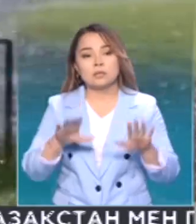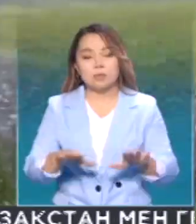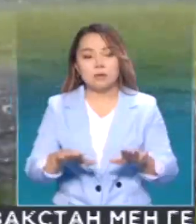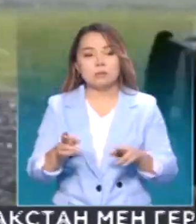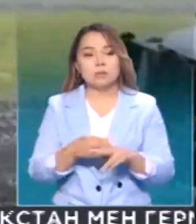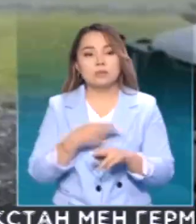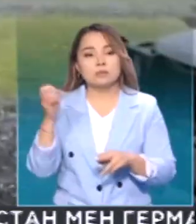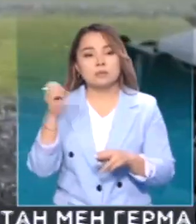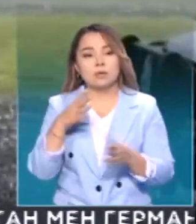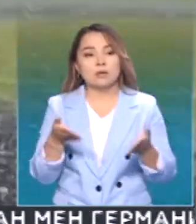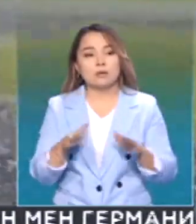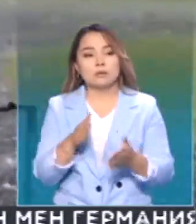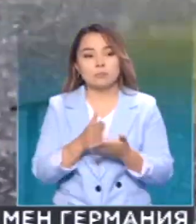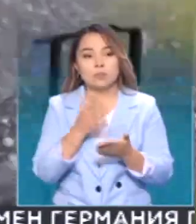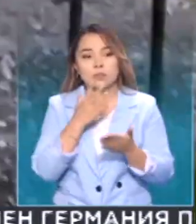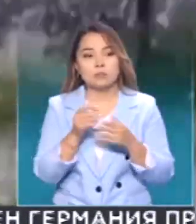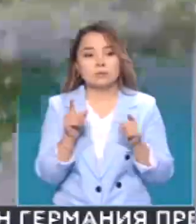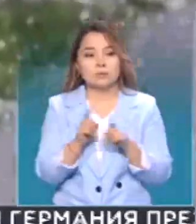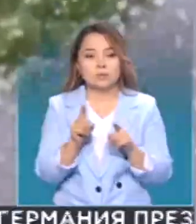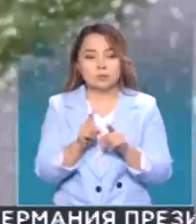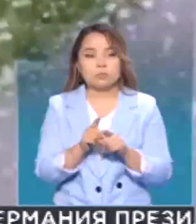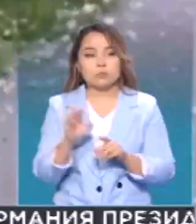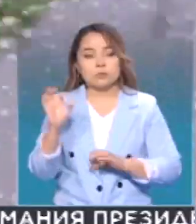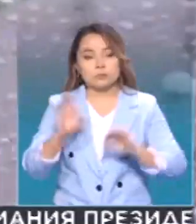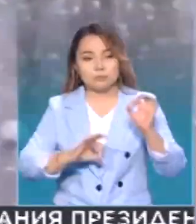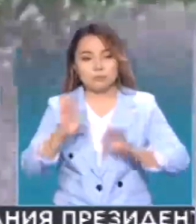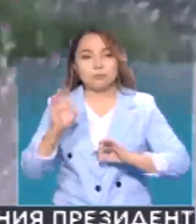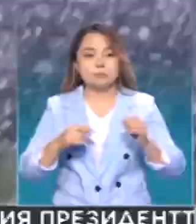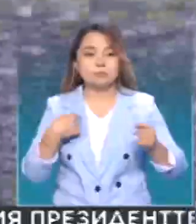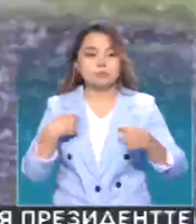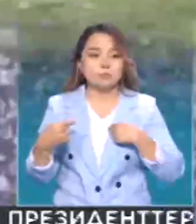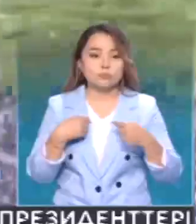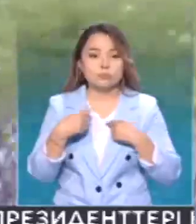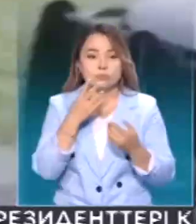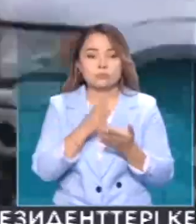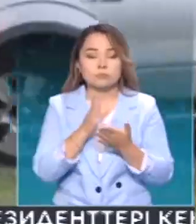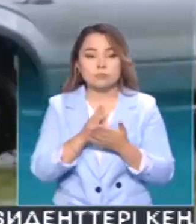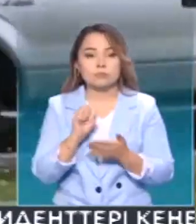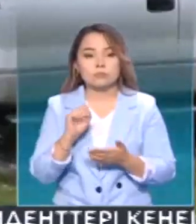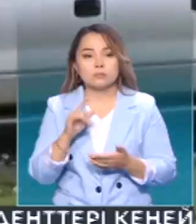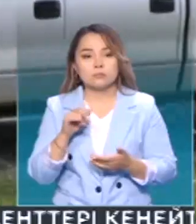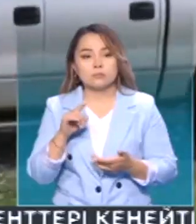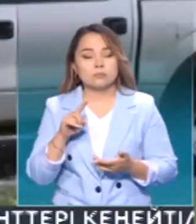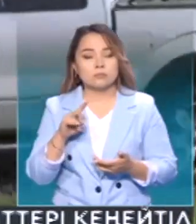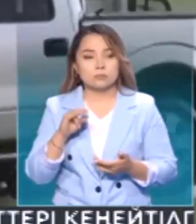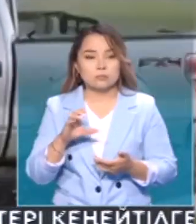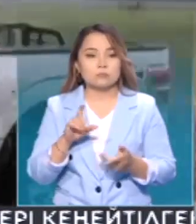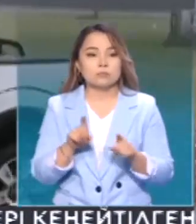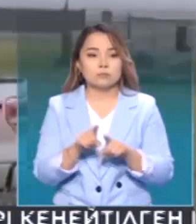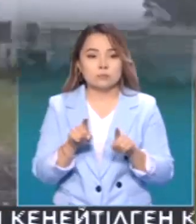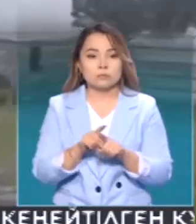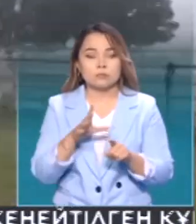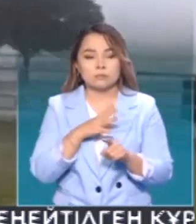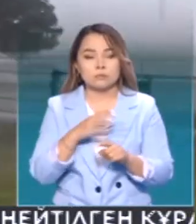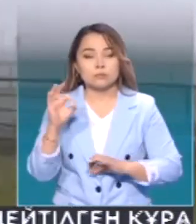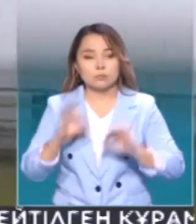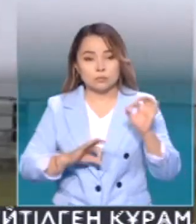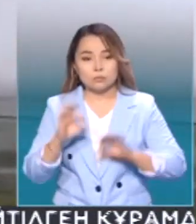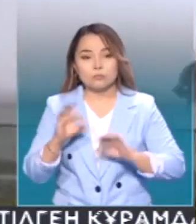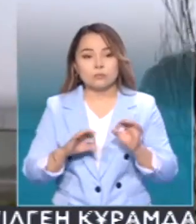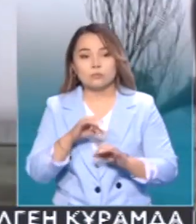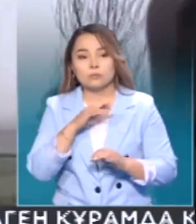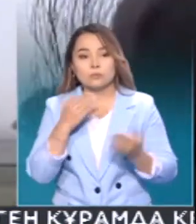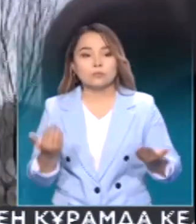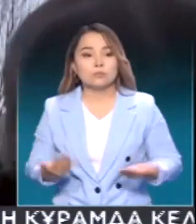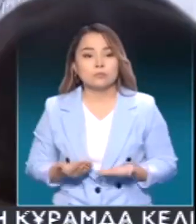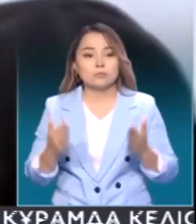қалды. Халық тек құйыннан ғана емес, тас бұршақтан да зардап шегіп жатыр. Арканзастың ондаған қаласында кенет түскен тас бұршақтан көптеген